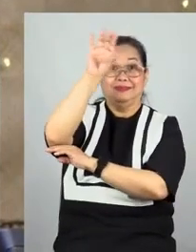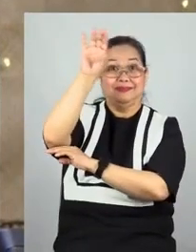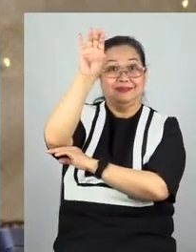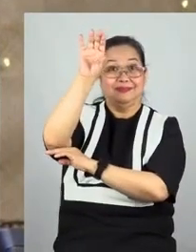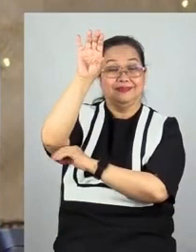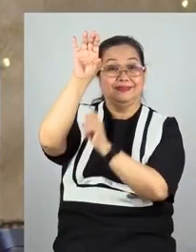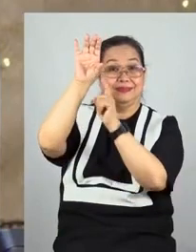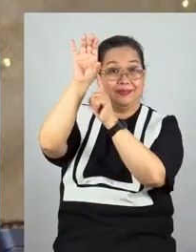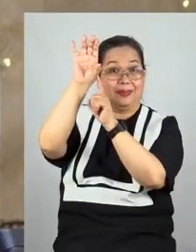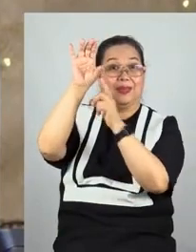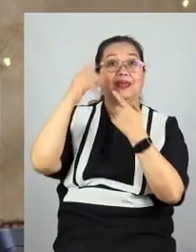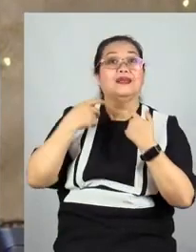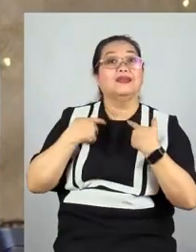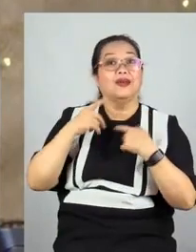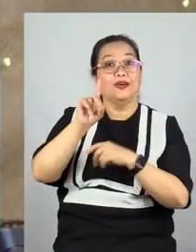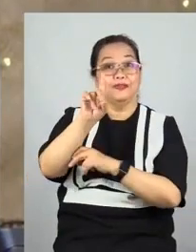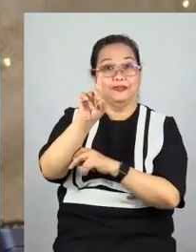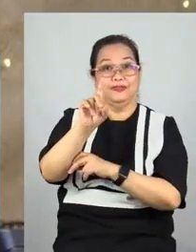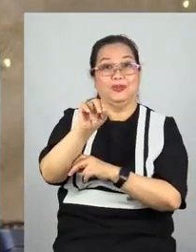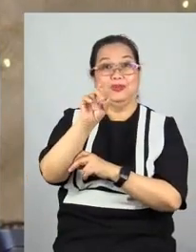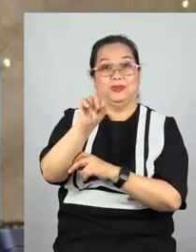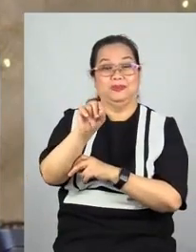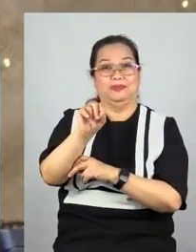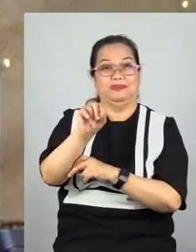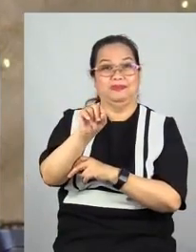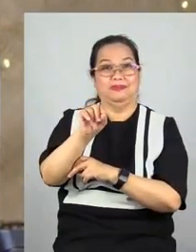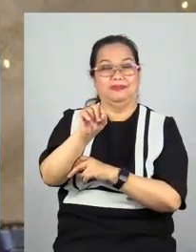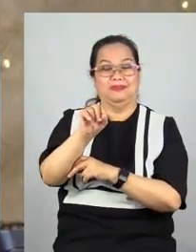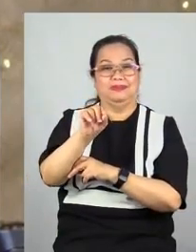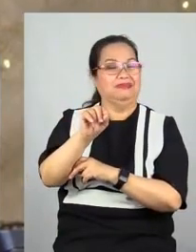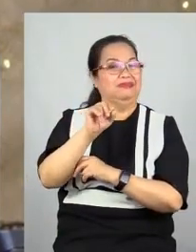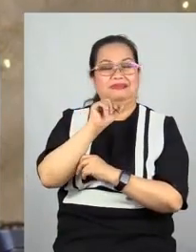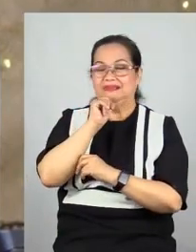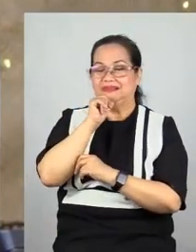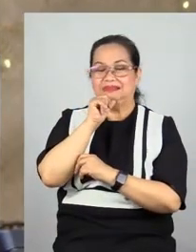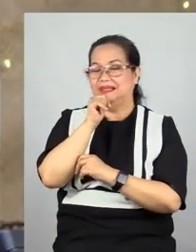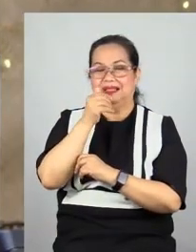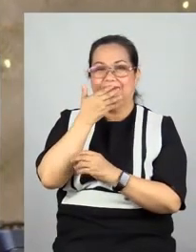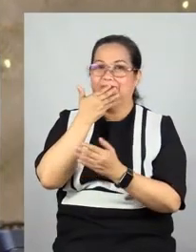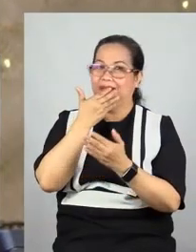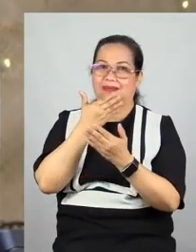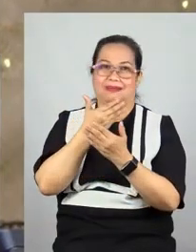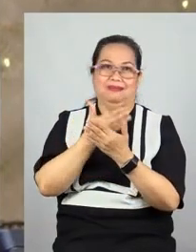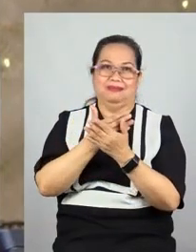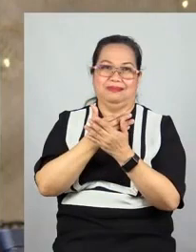meron po siyang ginawa na hindi ka nais-nais sa kanya.